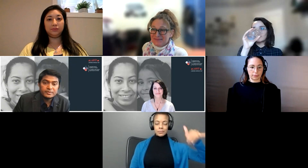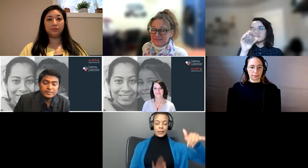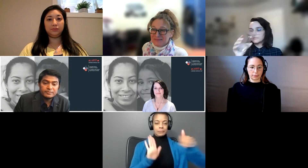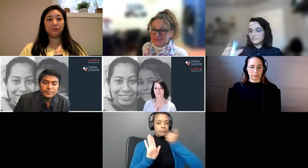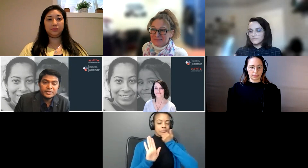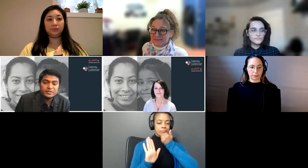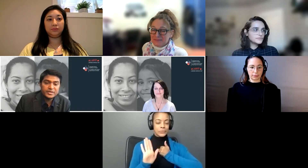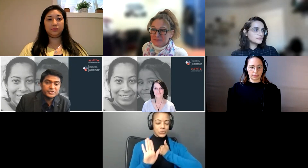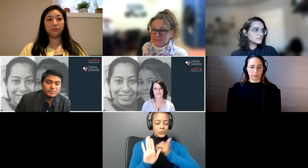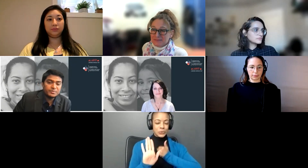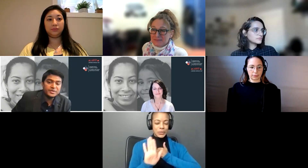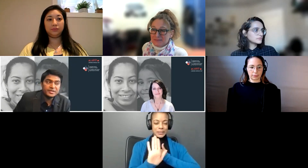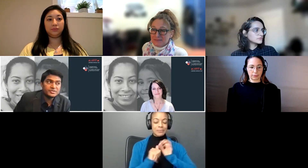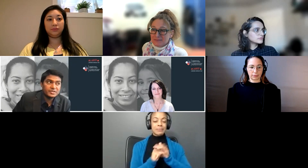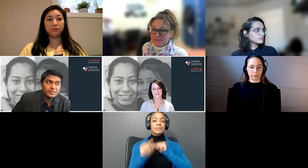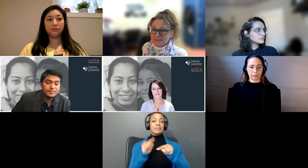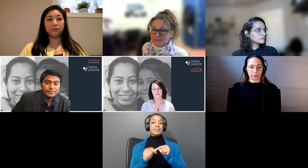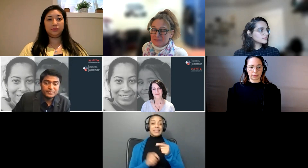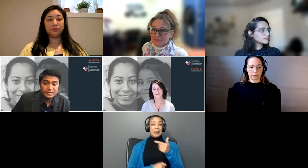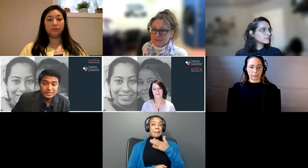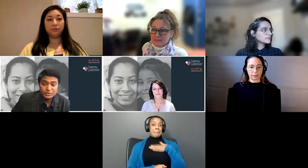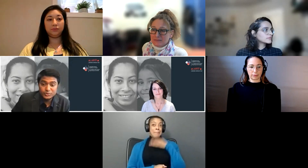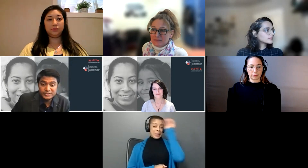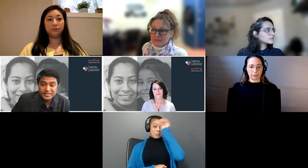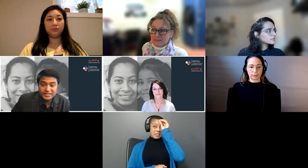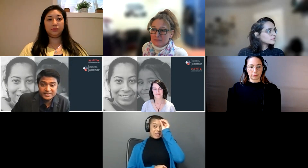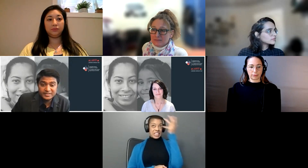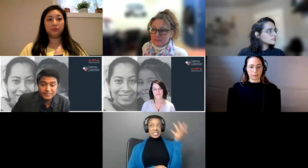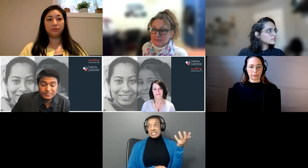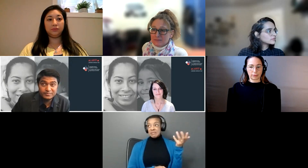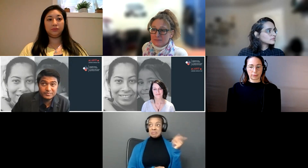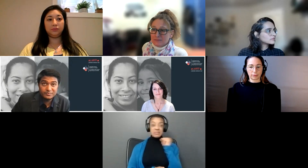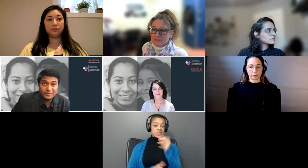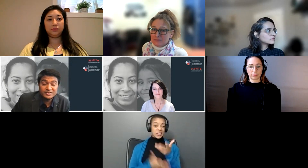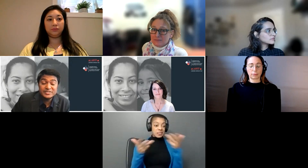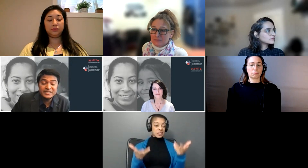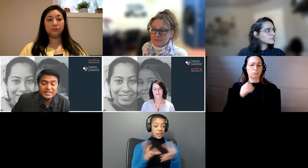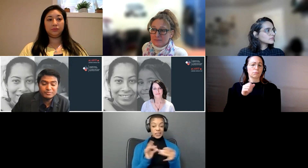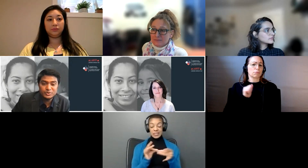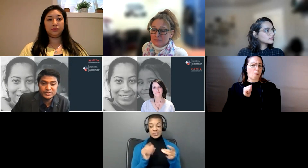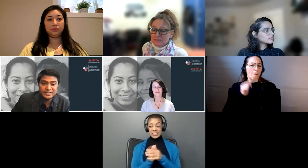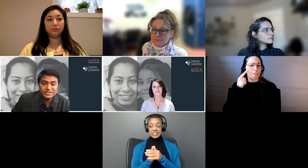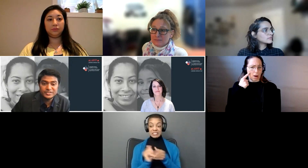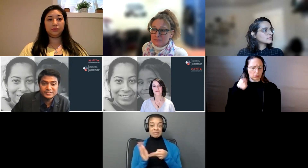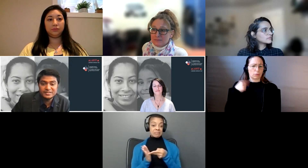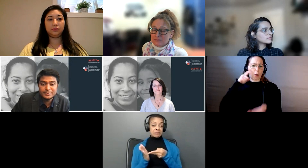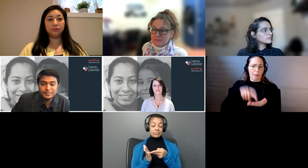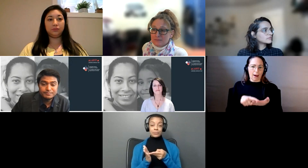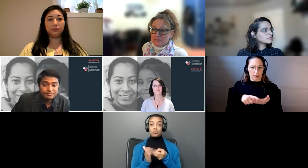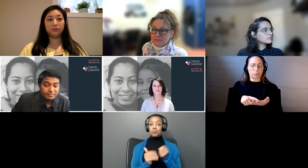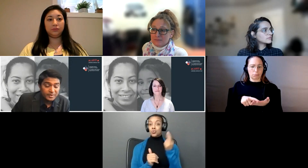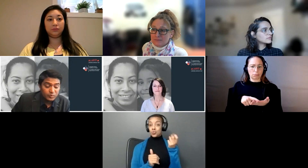For me, not much. In my opinions, the truth is that d'après moi, j'ai remarqué que tout